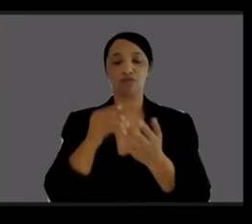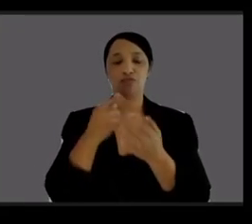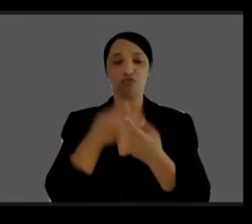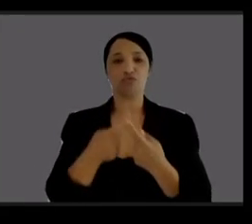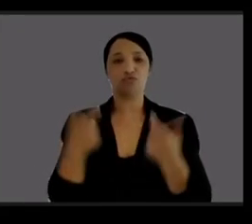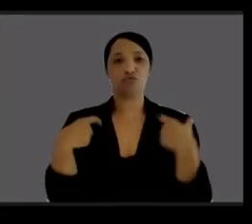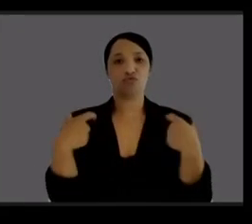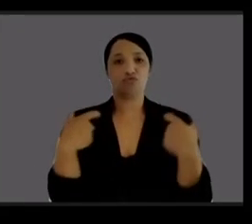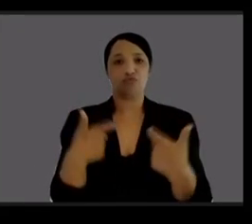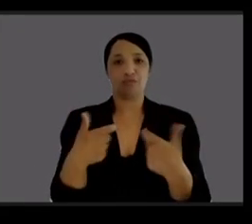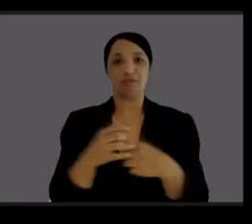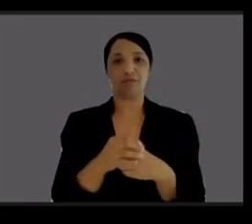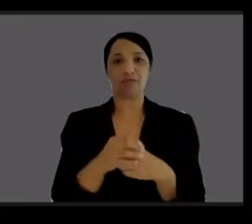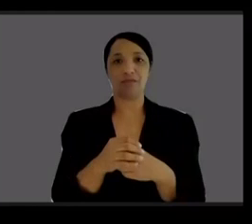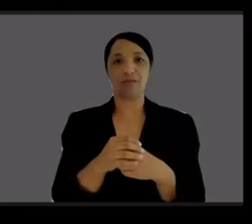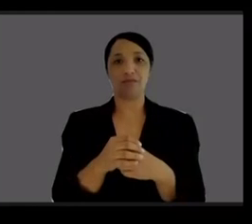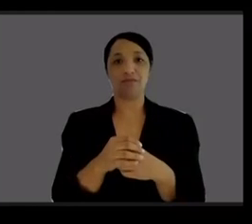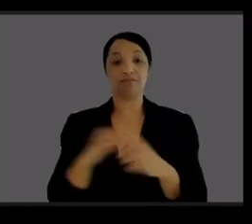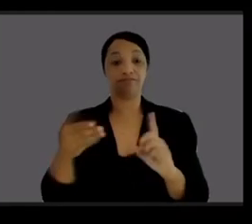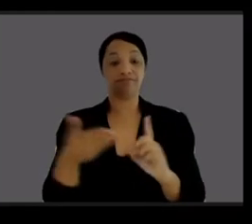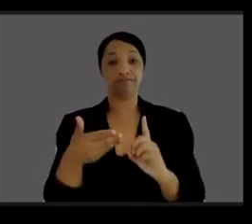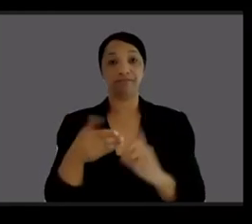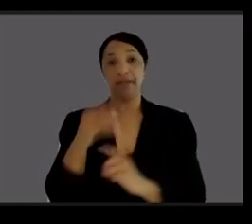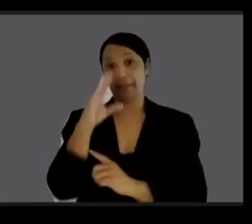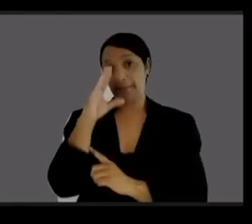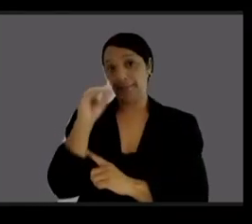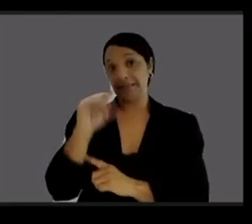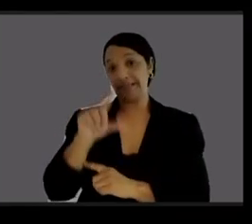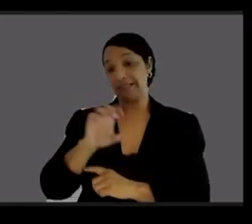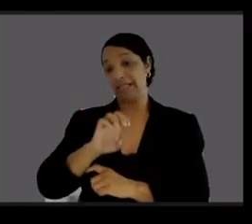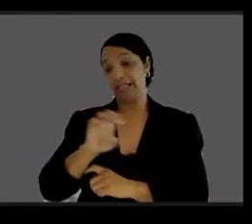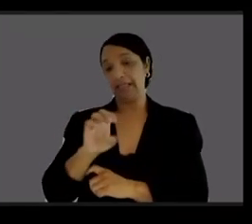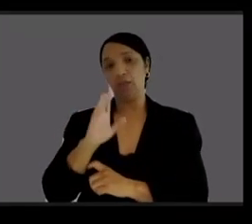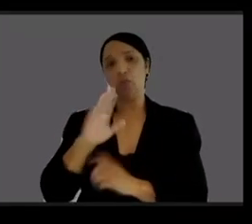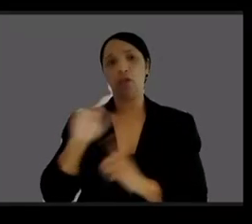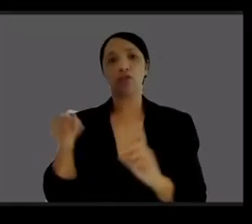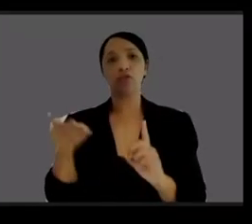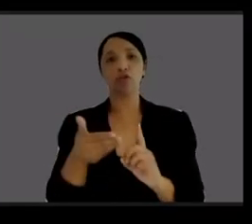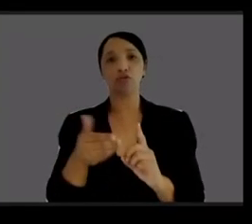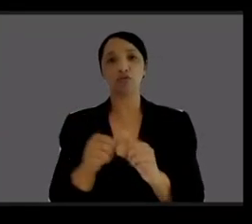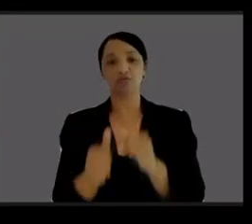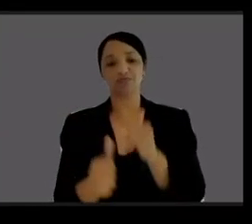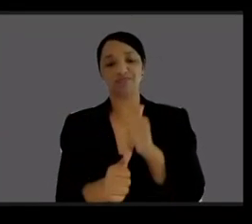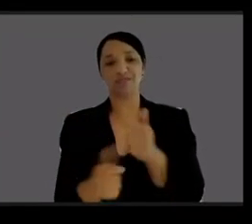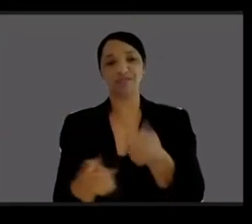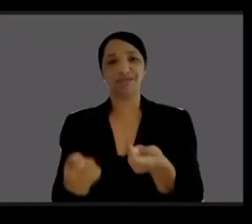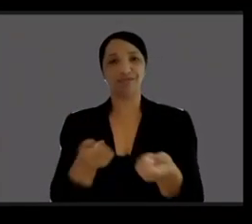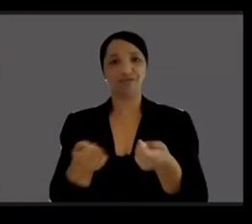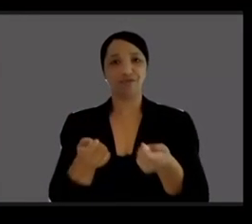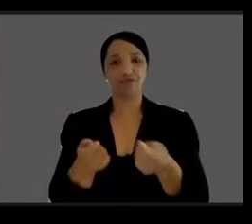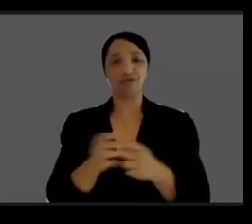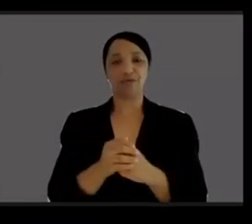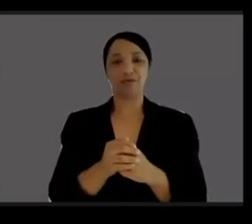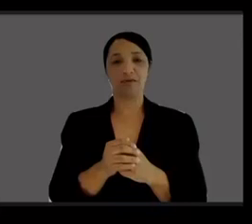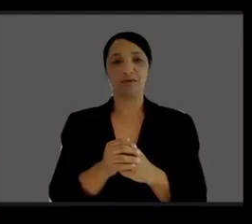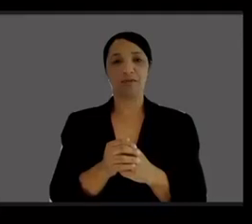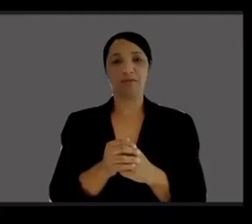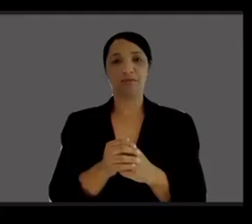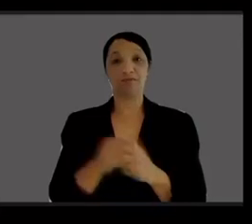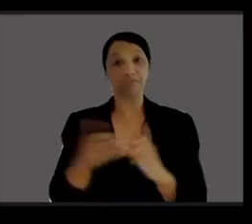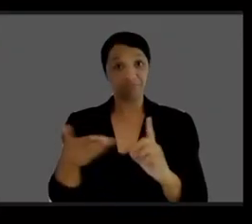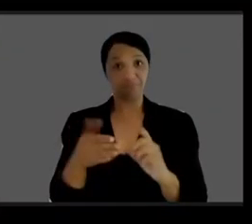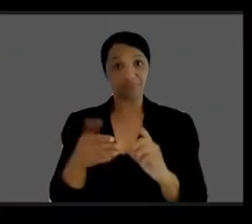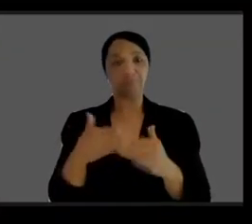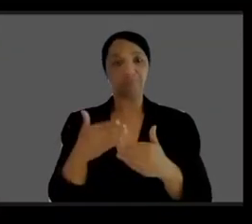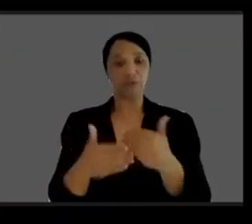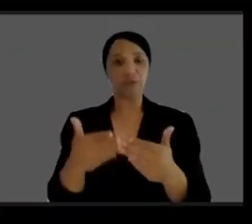言，有请李副秘书长来介绍和播放我们的这个录播视频。下面有请李